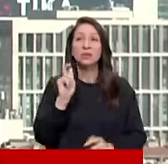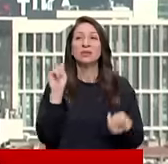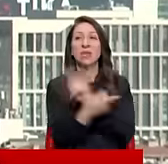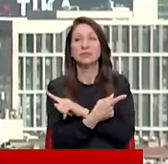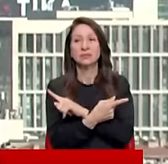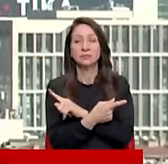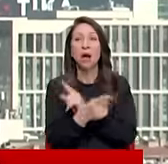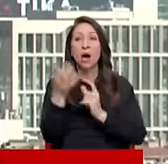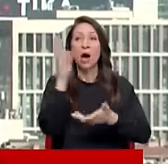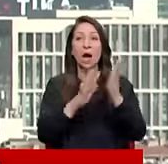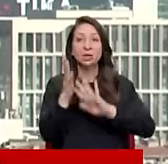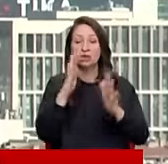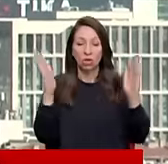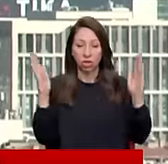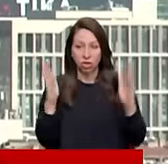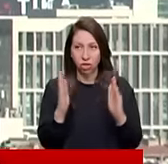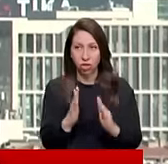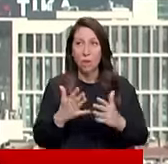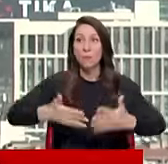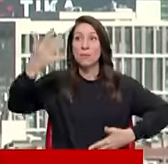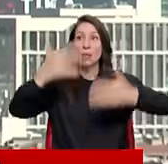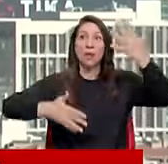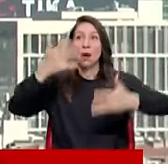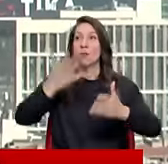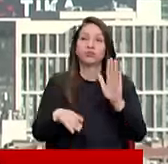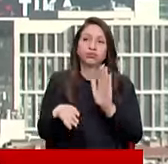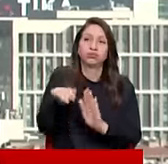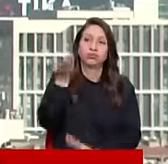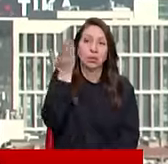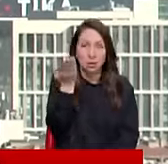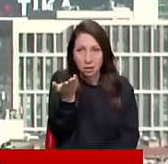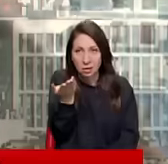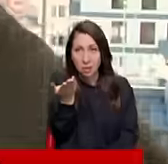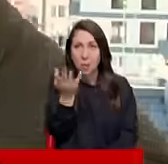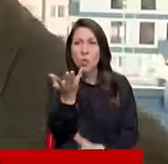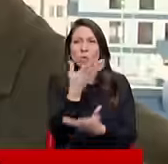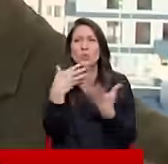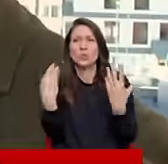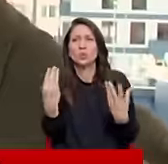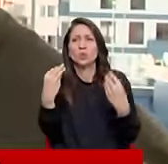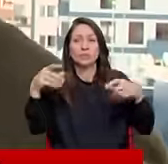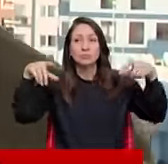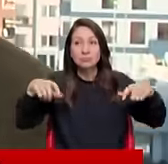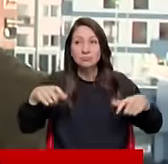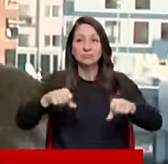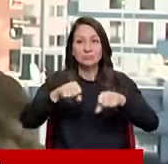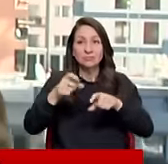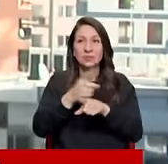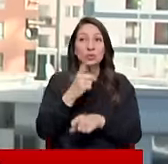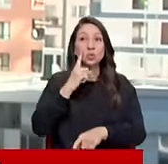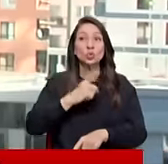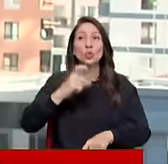tam tersi oldu. Ağaçlar şey, azaldı. binalar arttı. Evet. O güzelim hipodrom vesaire, o